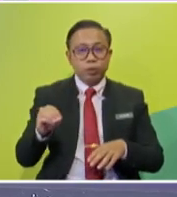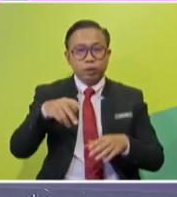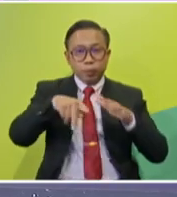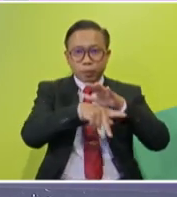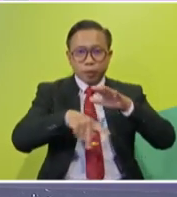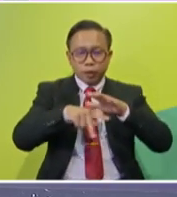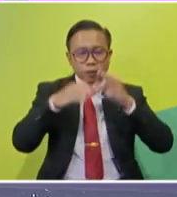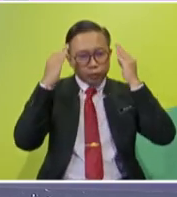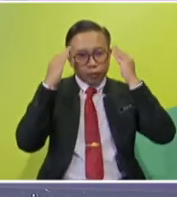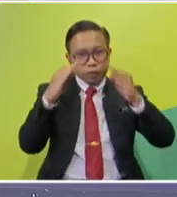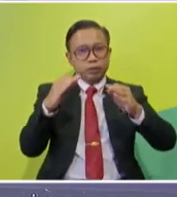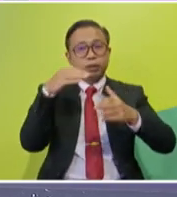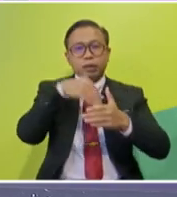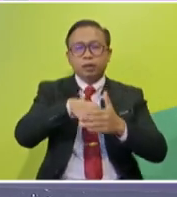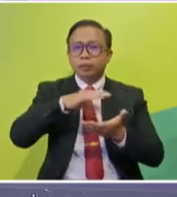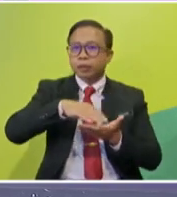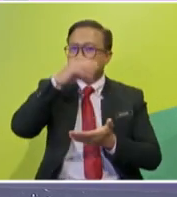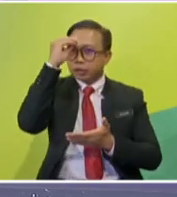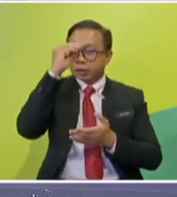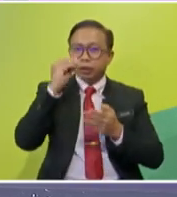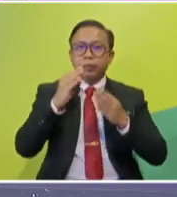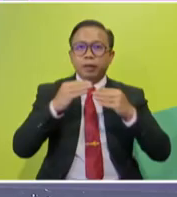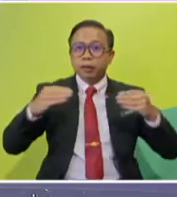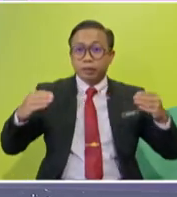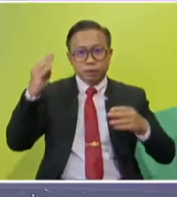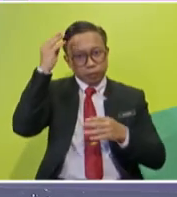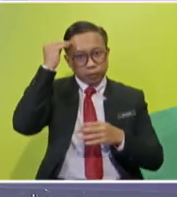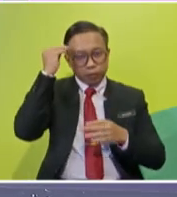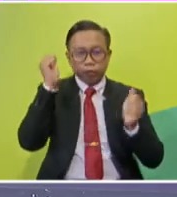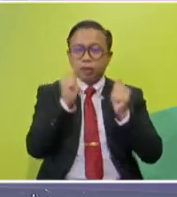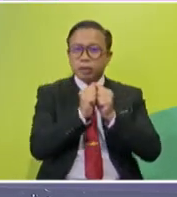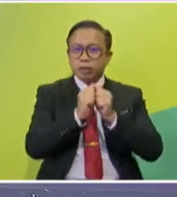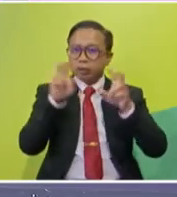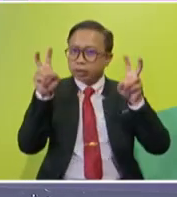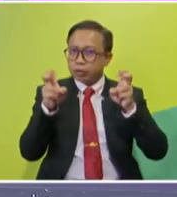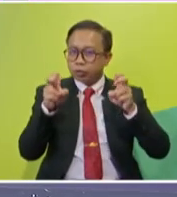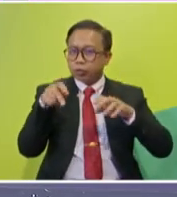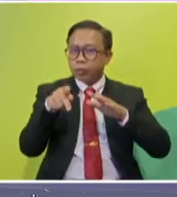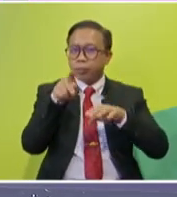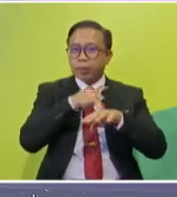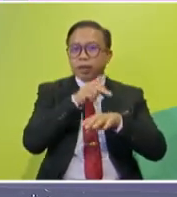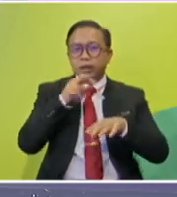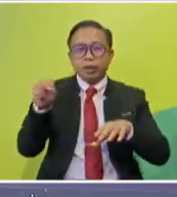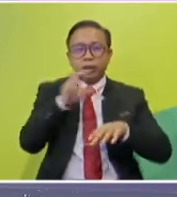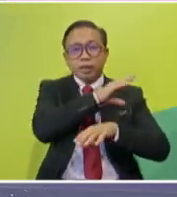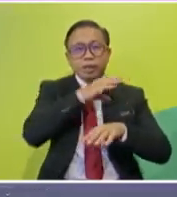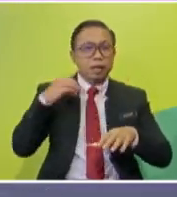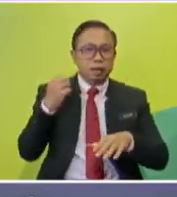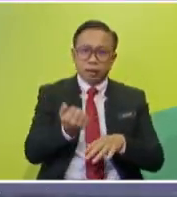prasekolah memberi fokus dalam pembelajaran bahasa Melayu dengan topik hari ini pakaian dan aksesori